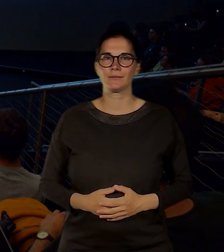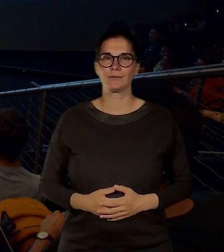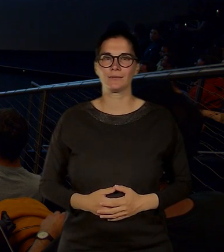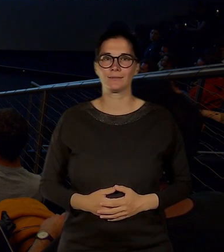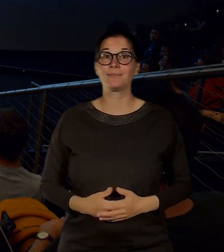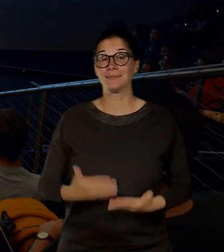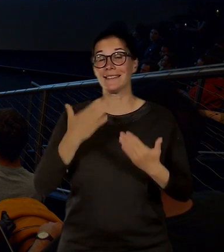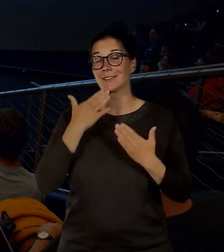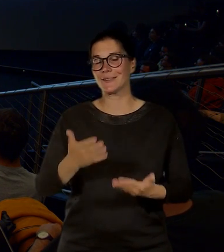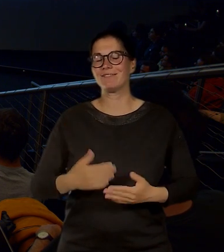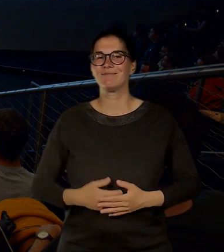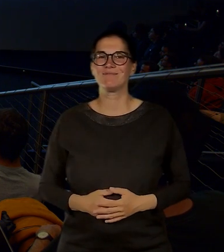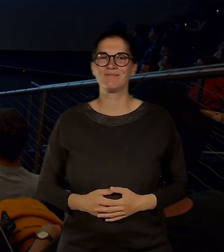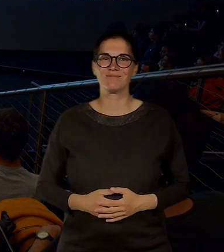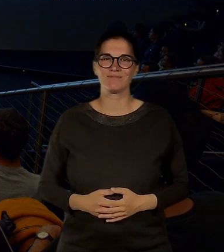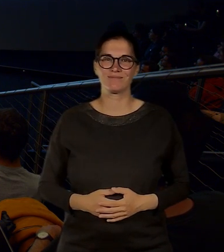Díky moc.